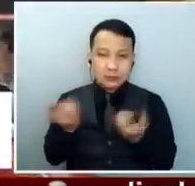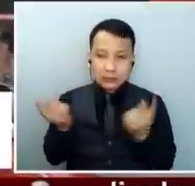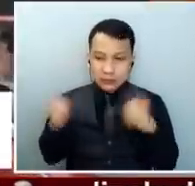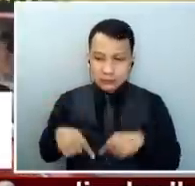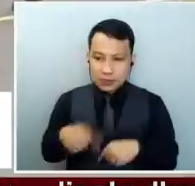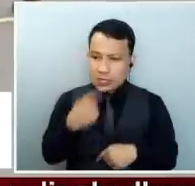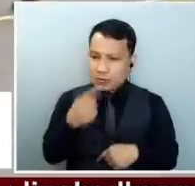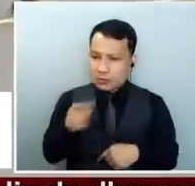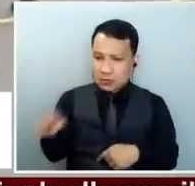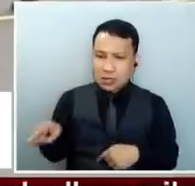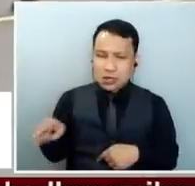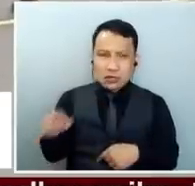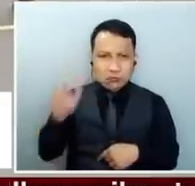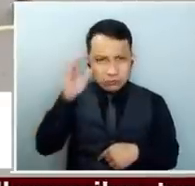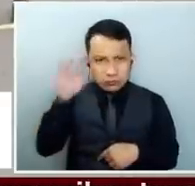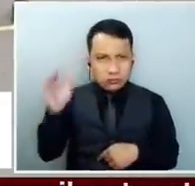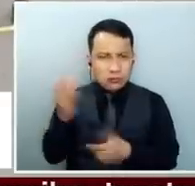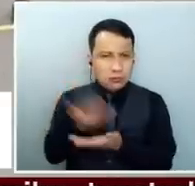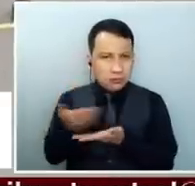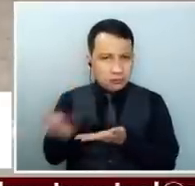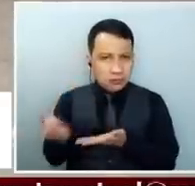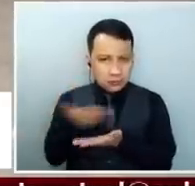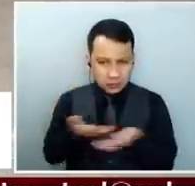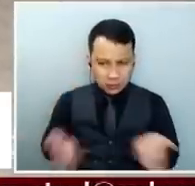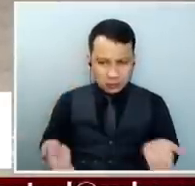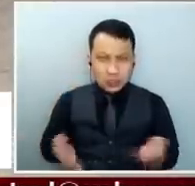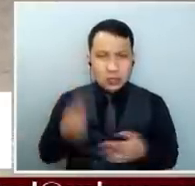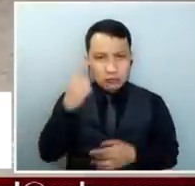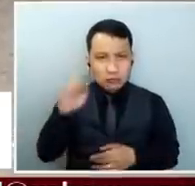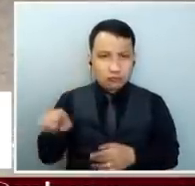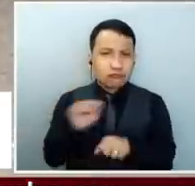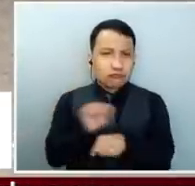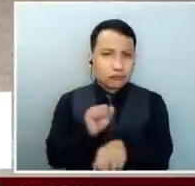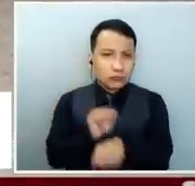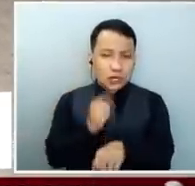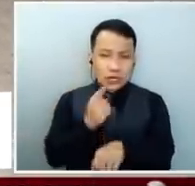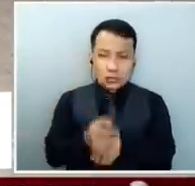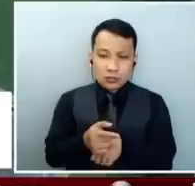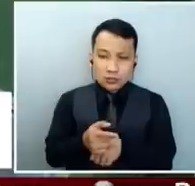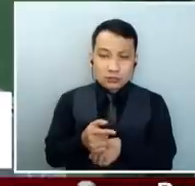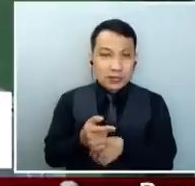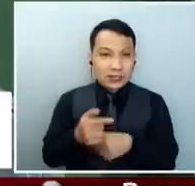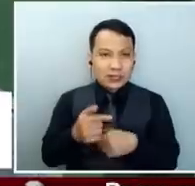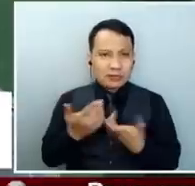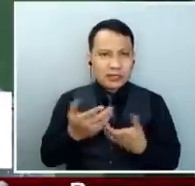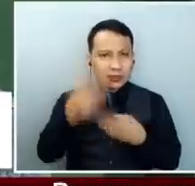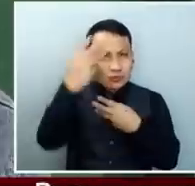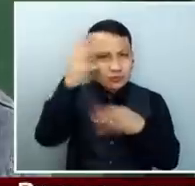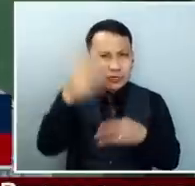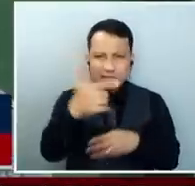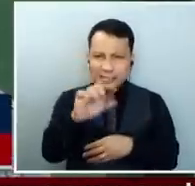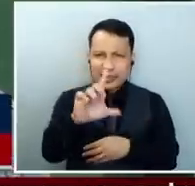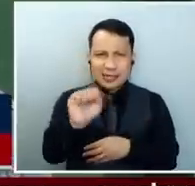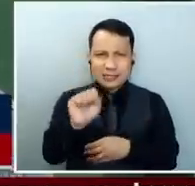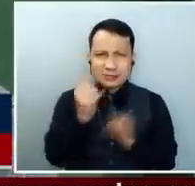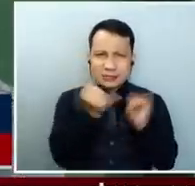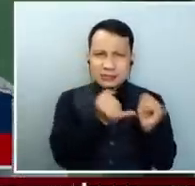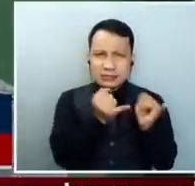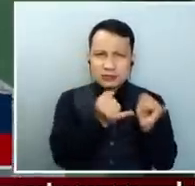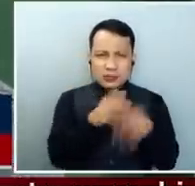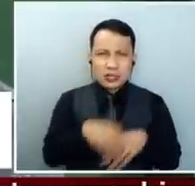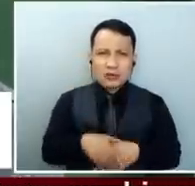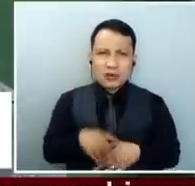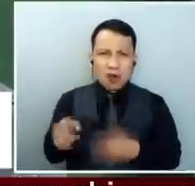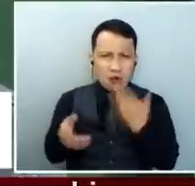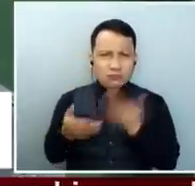lang umano si Castillo na may bibilhing materyales para sa kanyang trabaho bilang glass installer. Mabait naman tao yun, marunong makikisama yun.